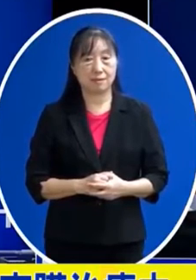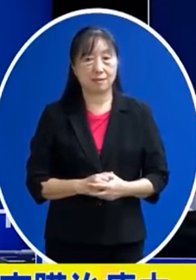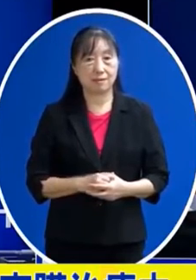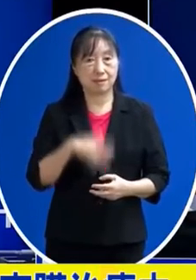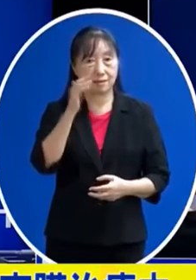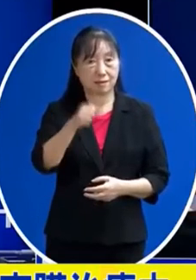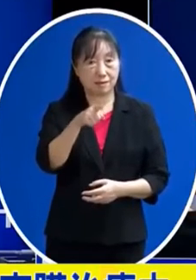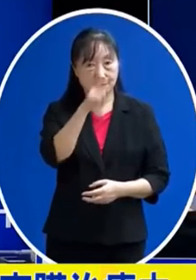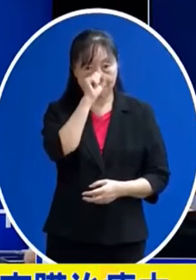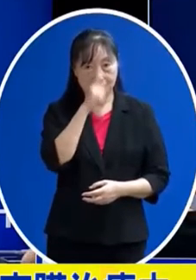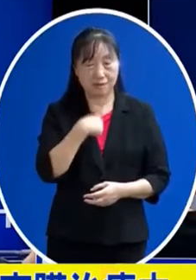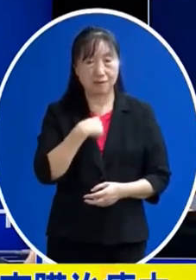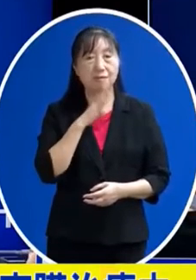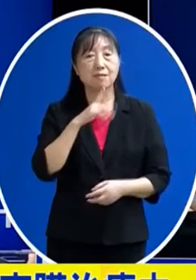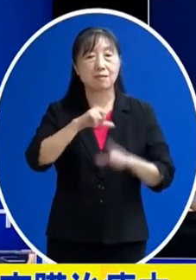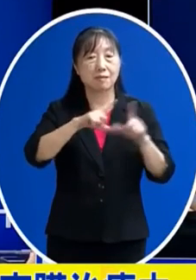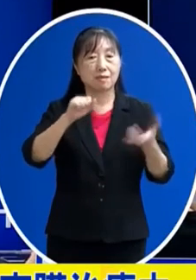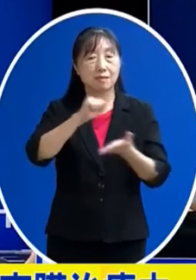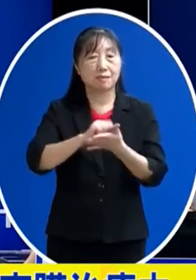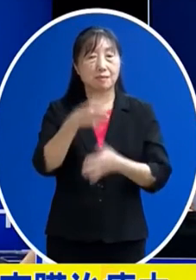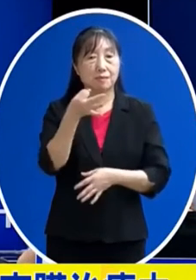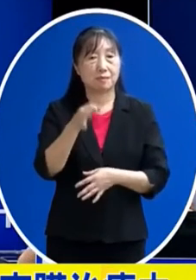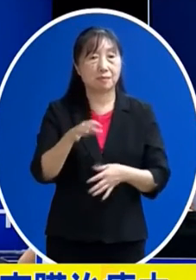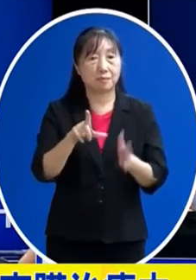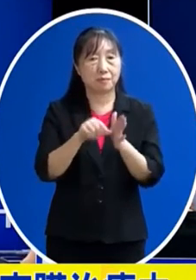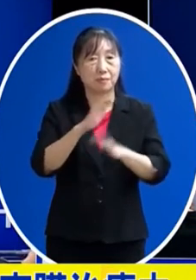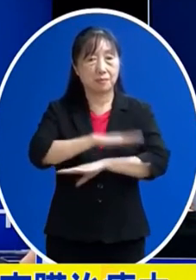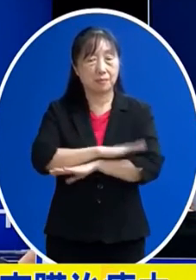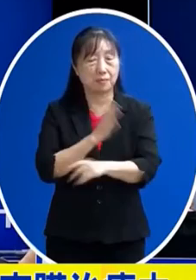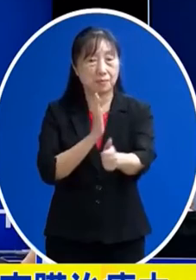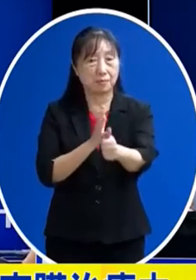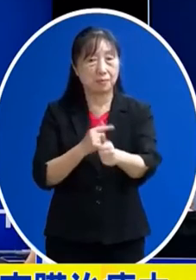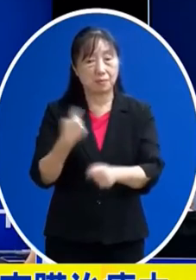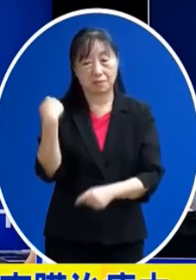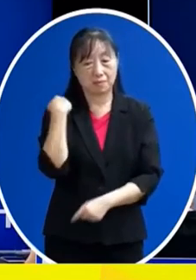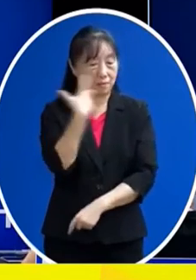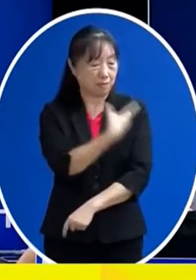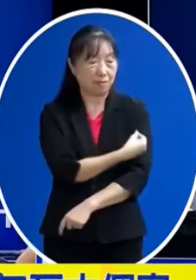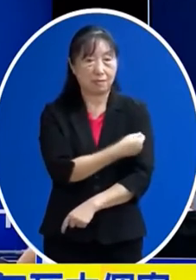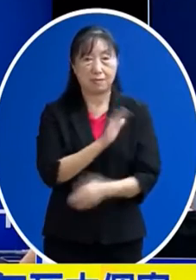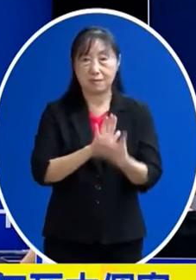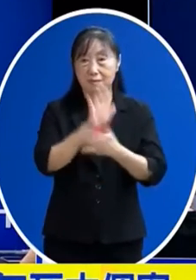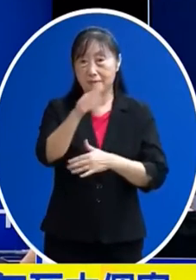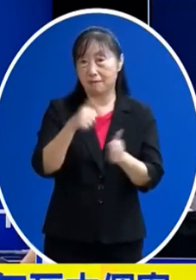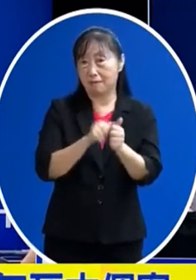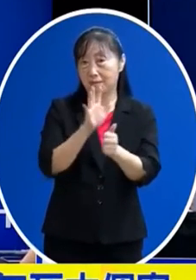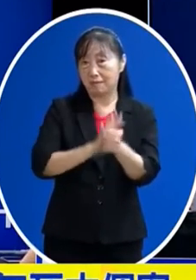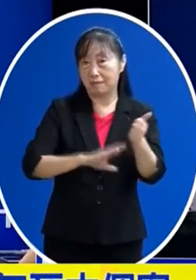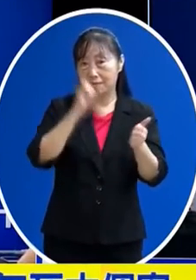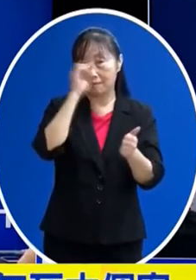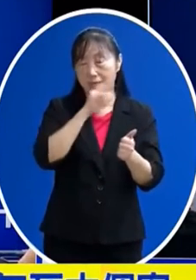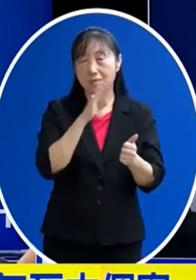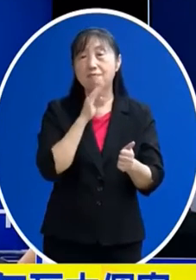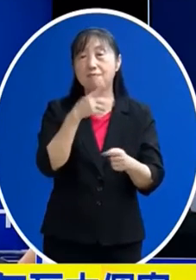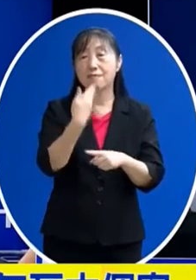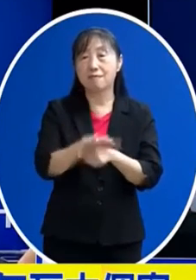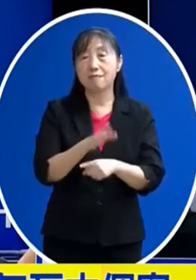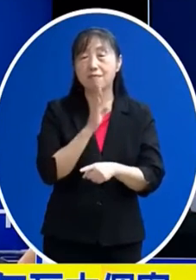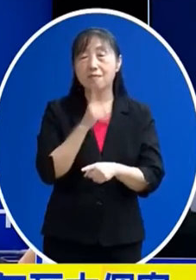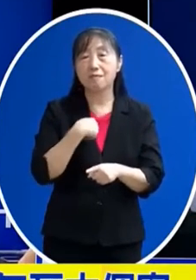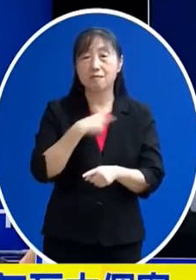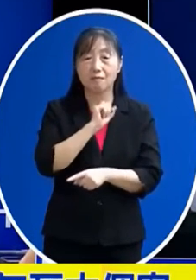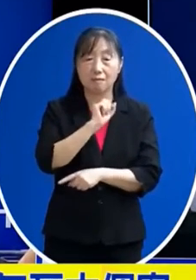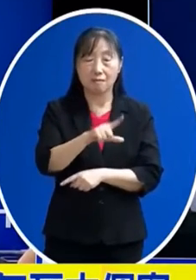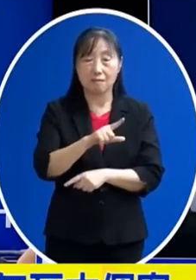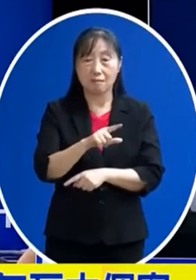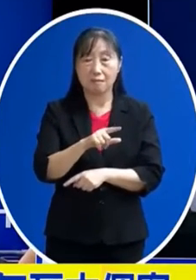长官你好，是大纪元时报提问。那个想问一下，昨天接种疫苗后严重不良反应致死人数超越了疫